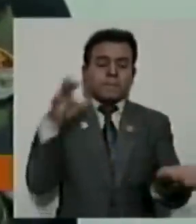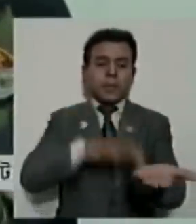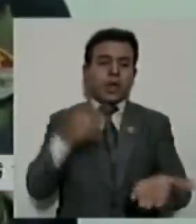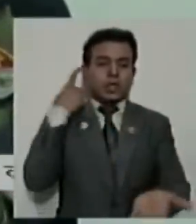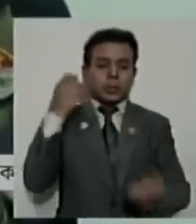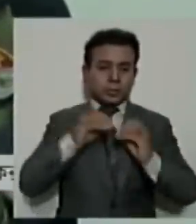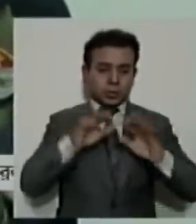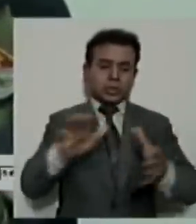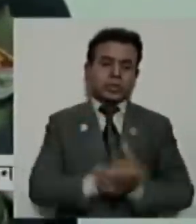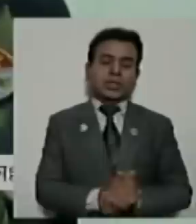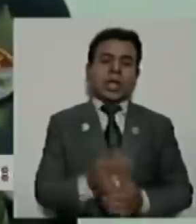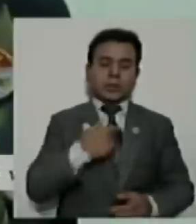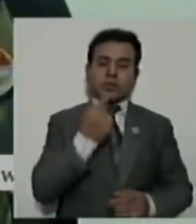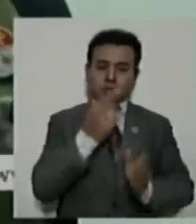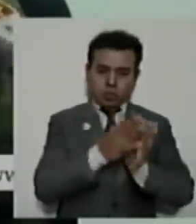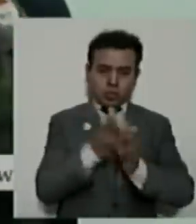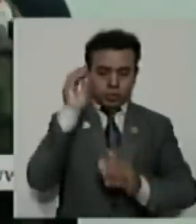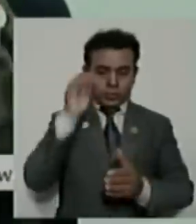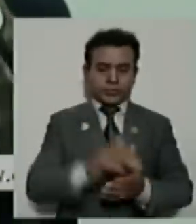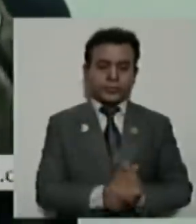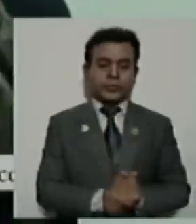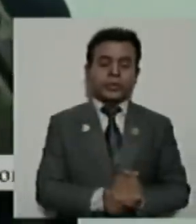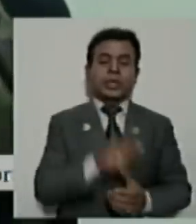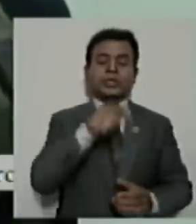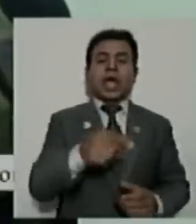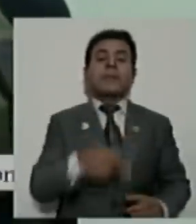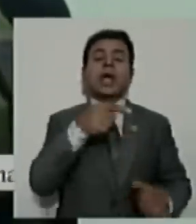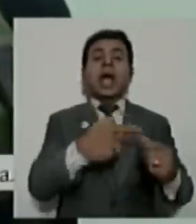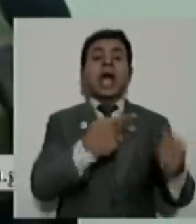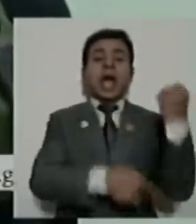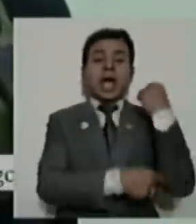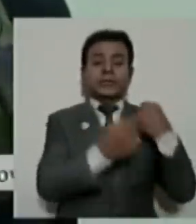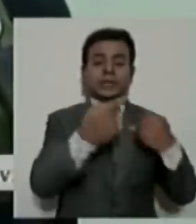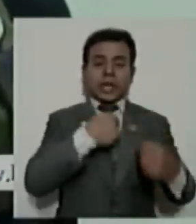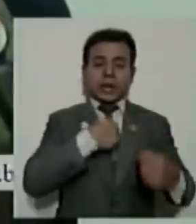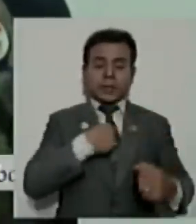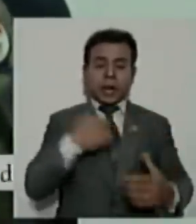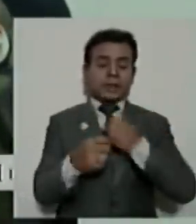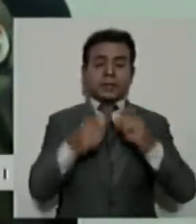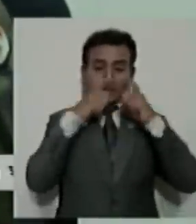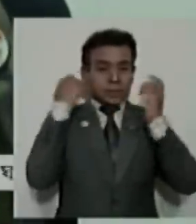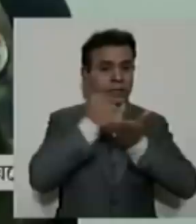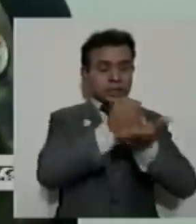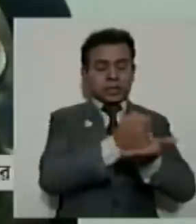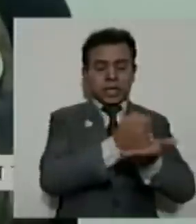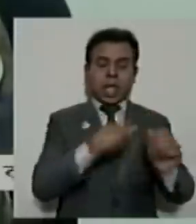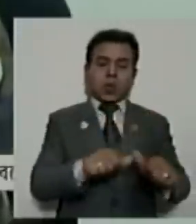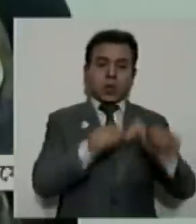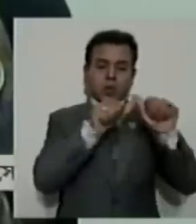কোনোভাবে এই স্যাম্পলগুলো CMSD হতে আমরা প্রেরণ করছি না। আর এর থেকেও পাতলা অনেক পলিথিন যুক্ত